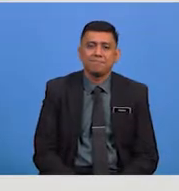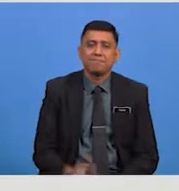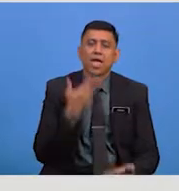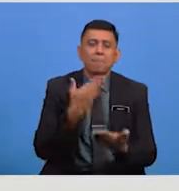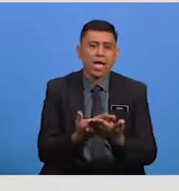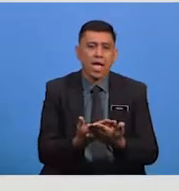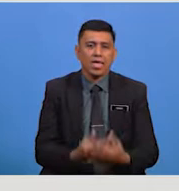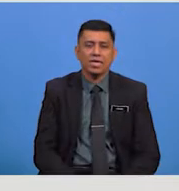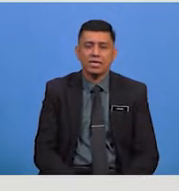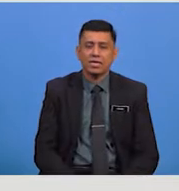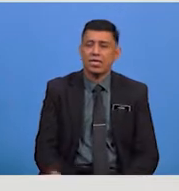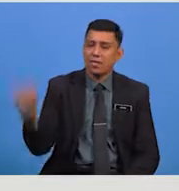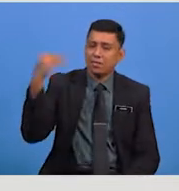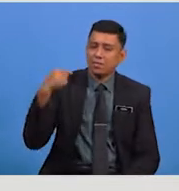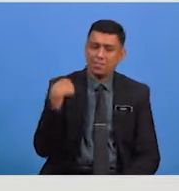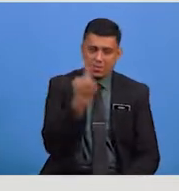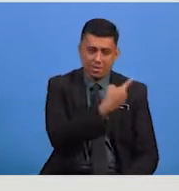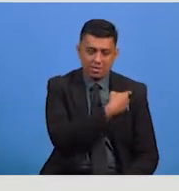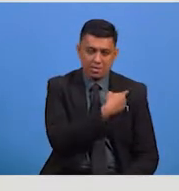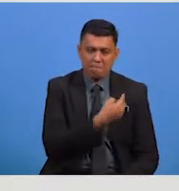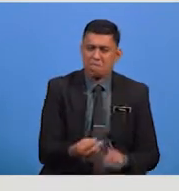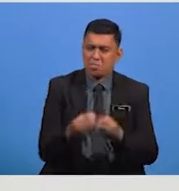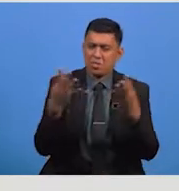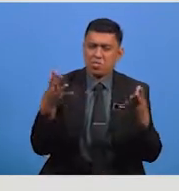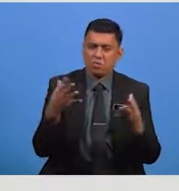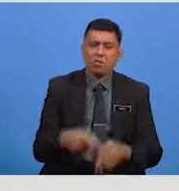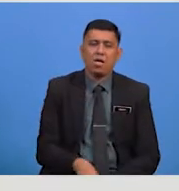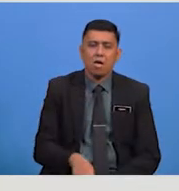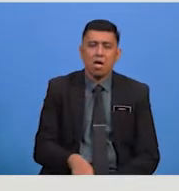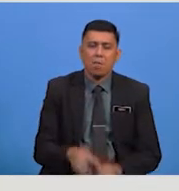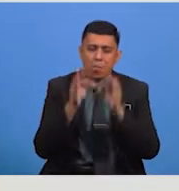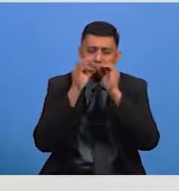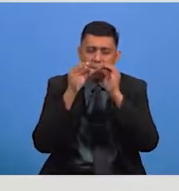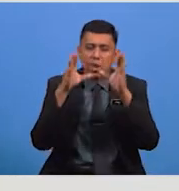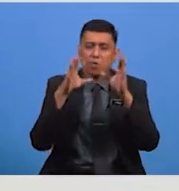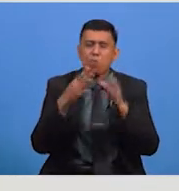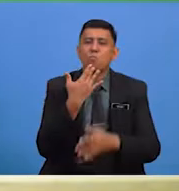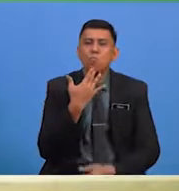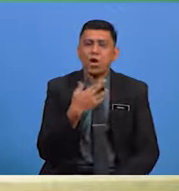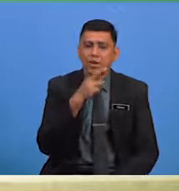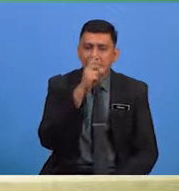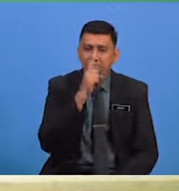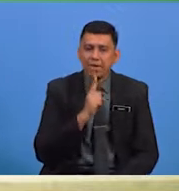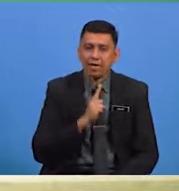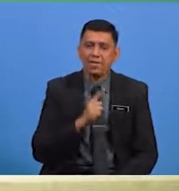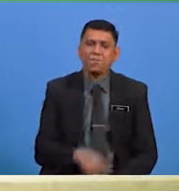Baik, mari kita pecahkan belon yang berwarna merah